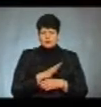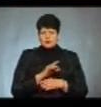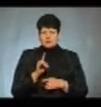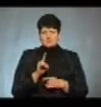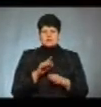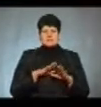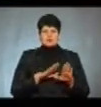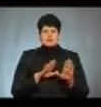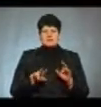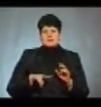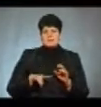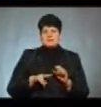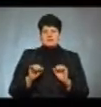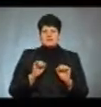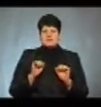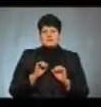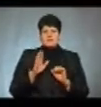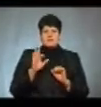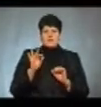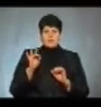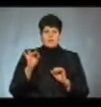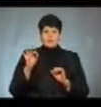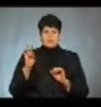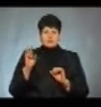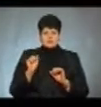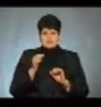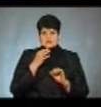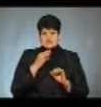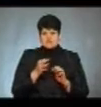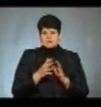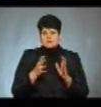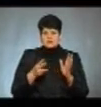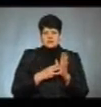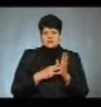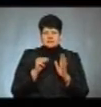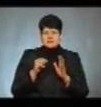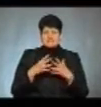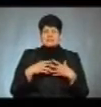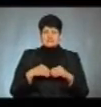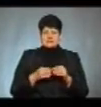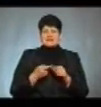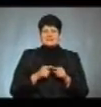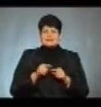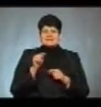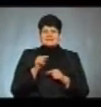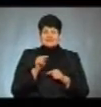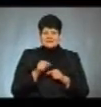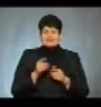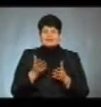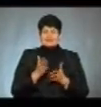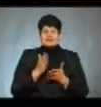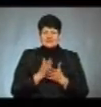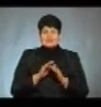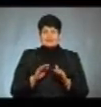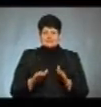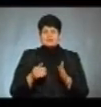заступник директора департаменту Воронко Олег Степанович озвучив цифру понад 8 тисяч сімей. Це ті, в яких є діти